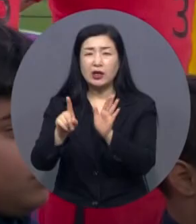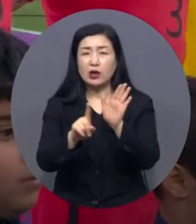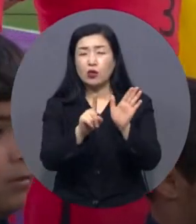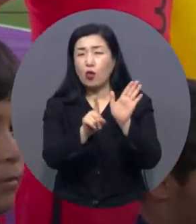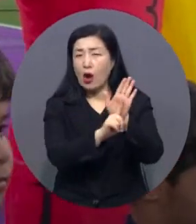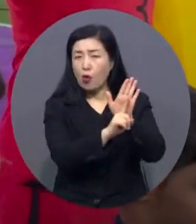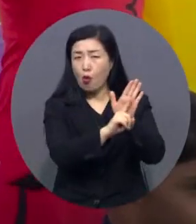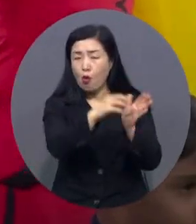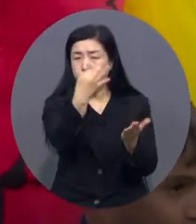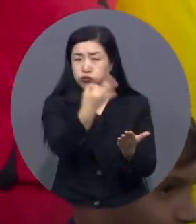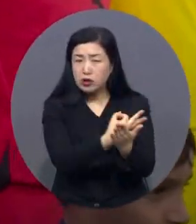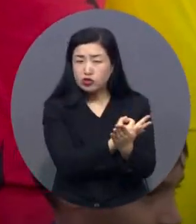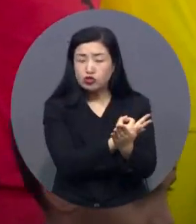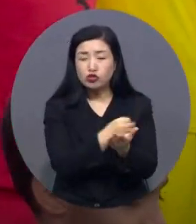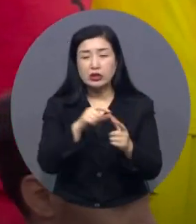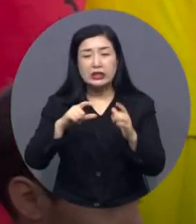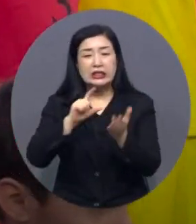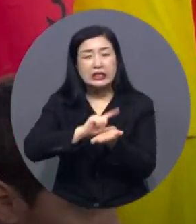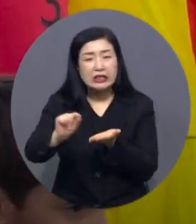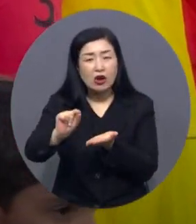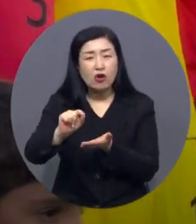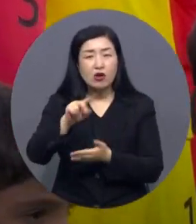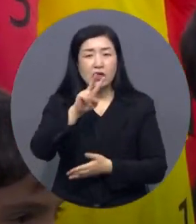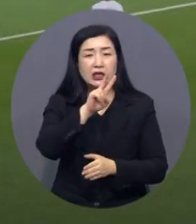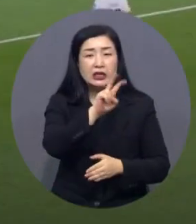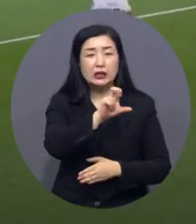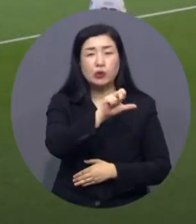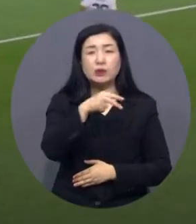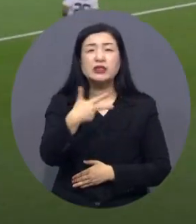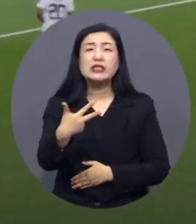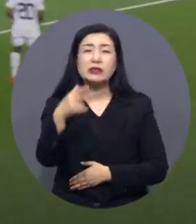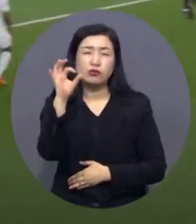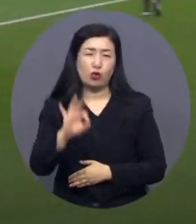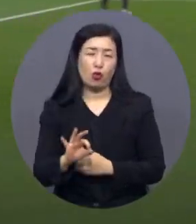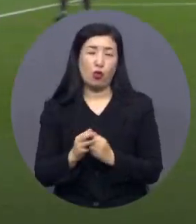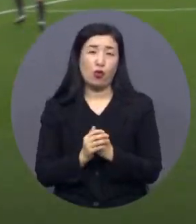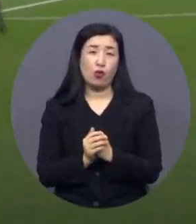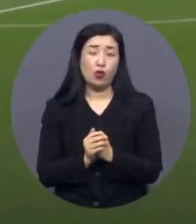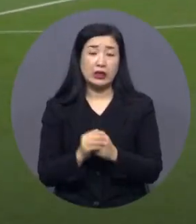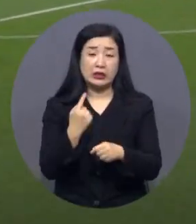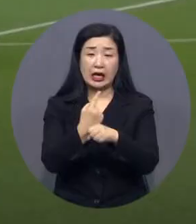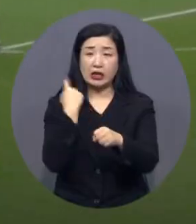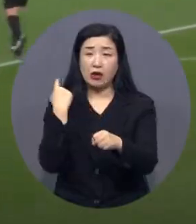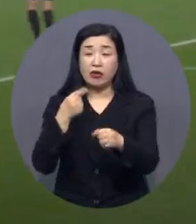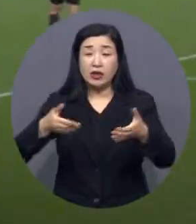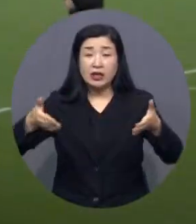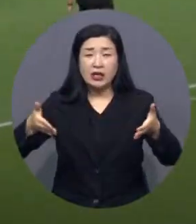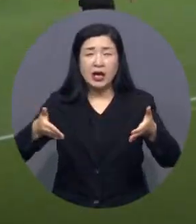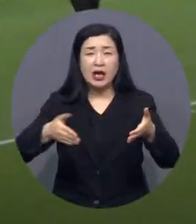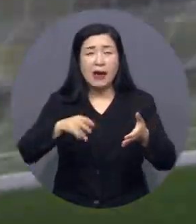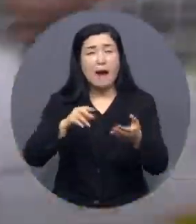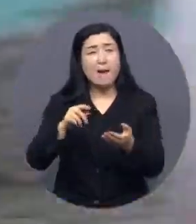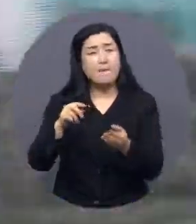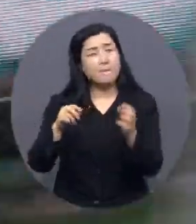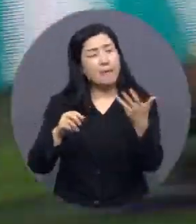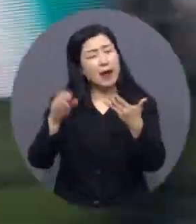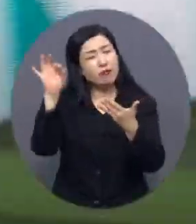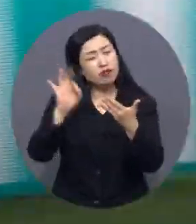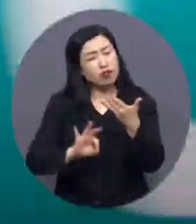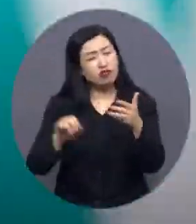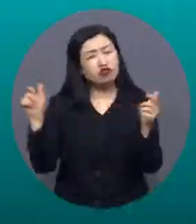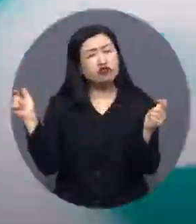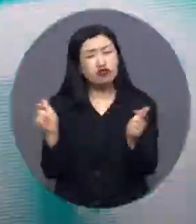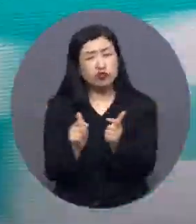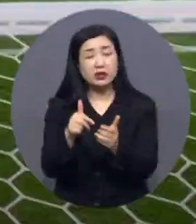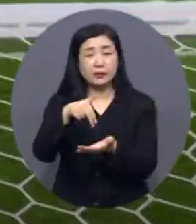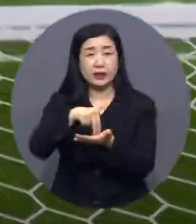매출에서 지역 MBC의 점유율은 25.7%. 1년 전 같은 기간보다 약 8%포인트가 떨어진